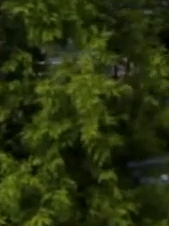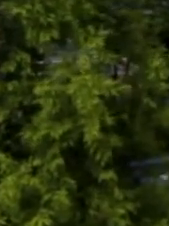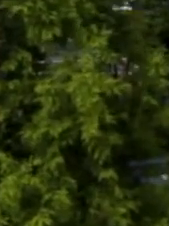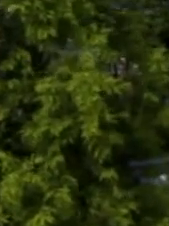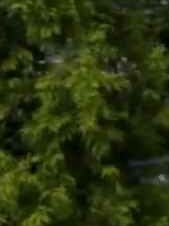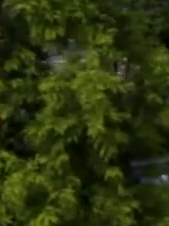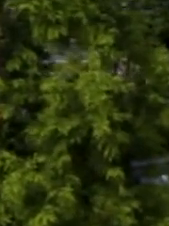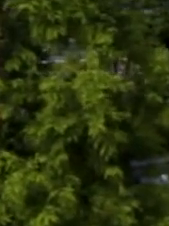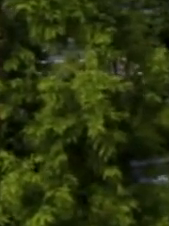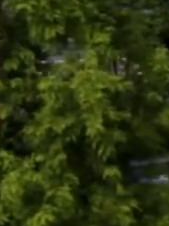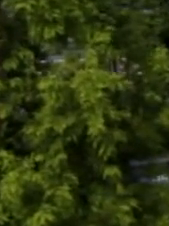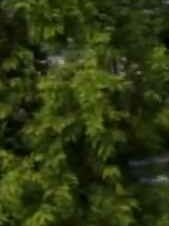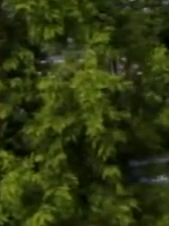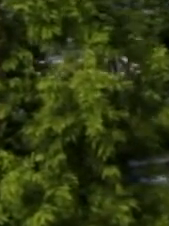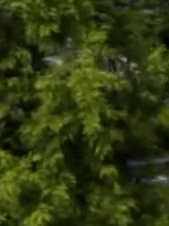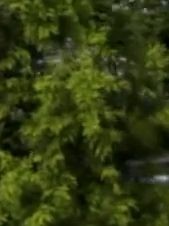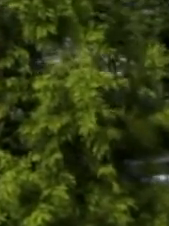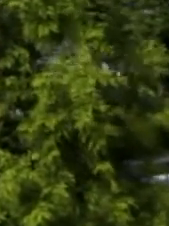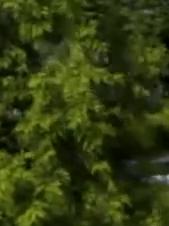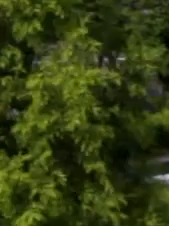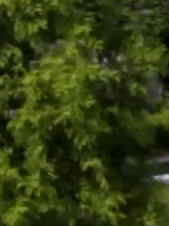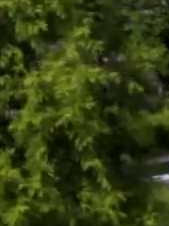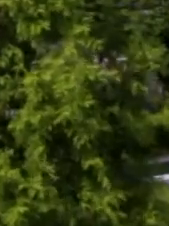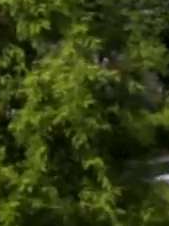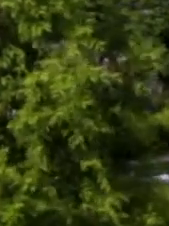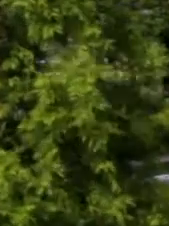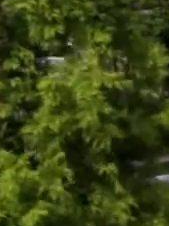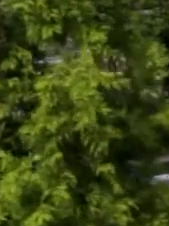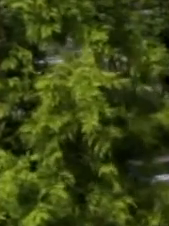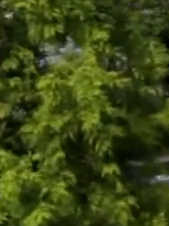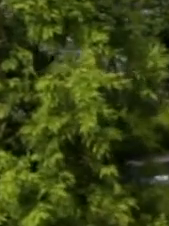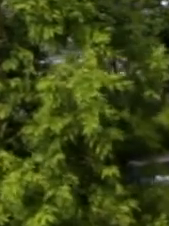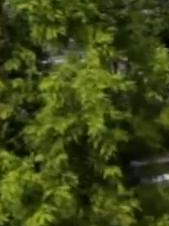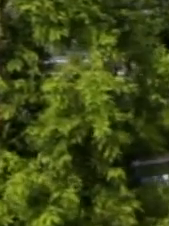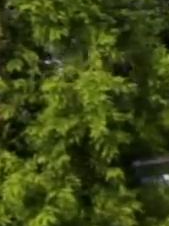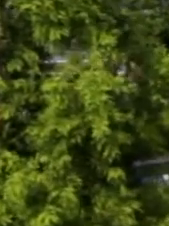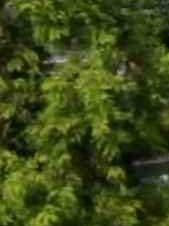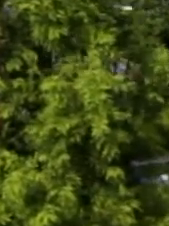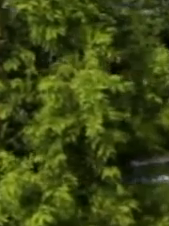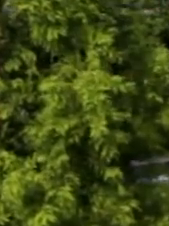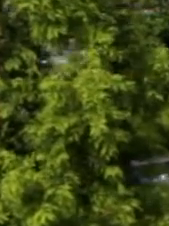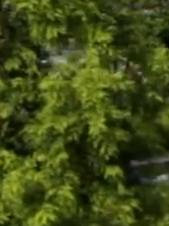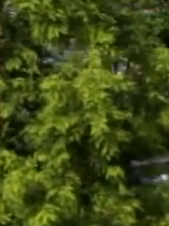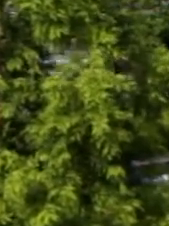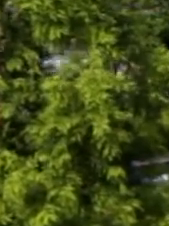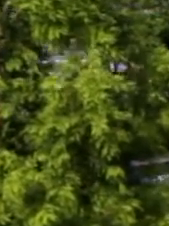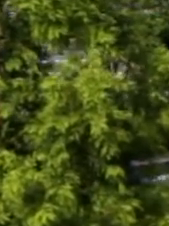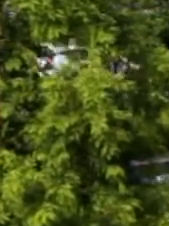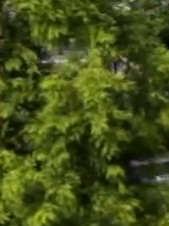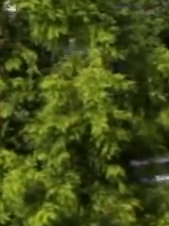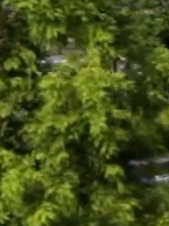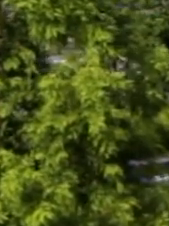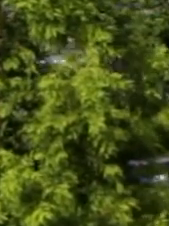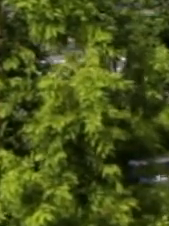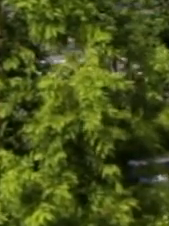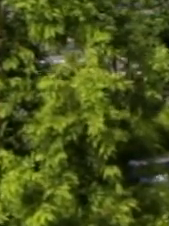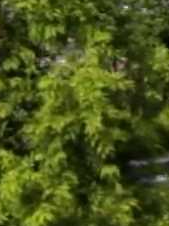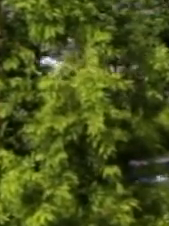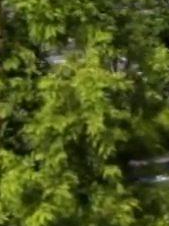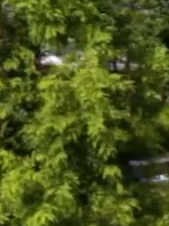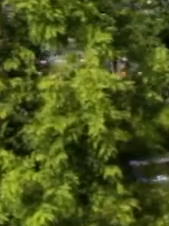재난대응안전한국훈련평가에서 우수기관으로 선정됐습니다. 동대문구는 열대야와 폭염으로 인해 어려움을 겪고 있는 저소득층을